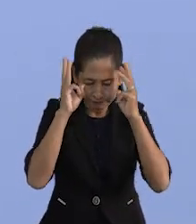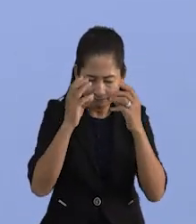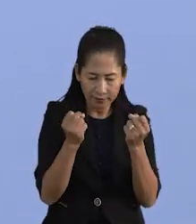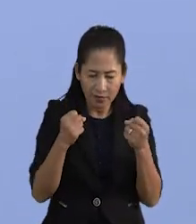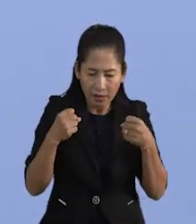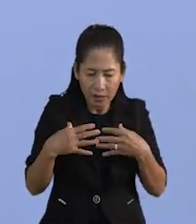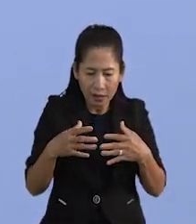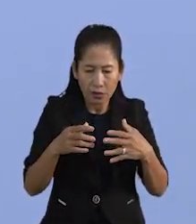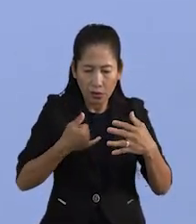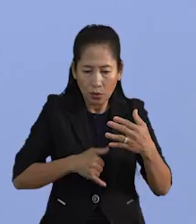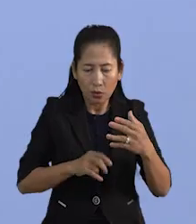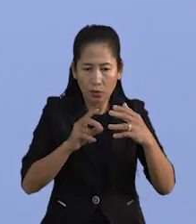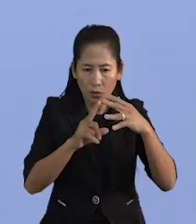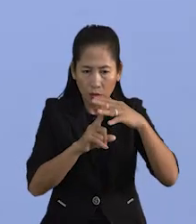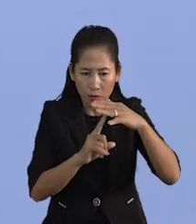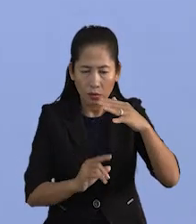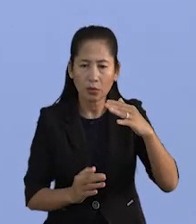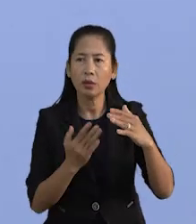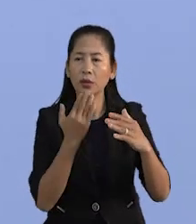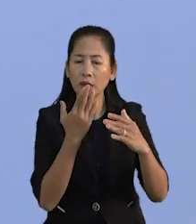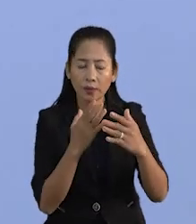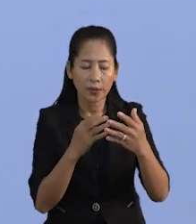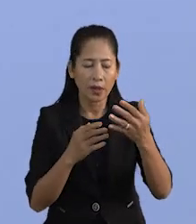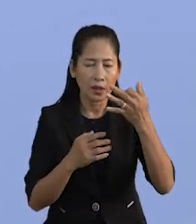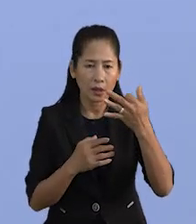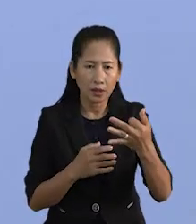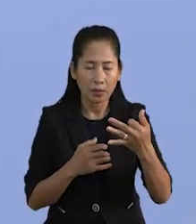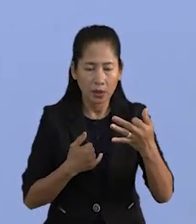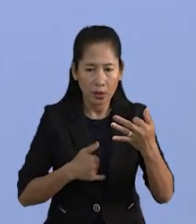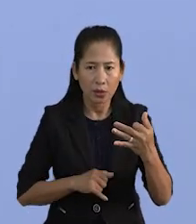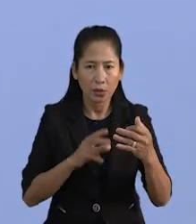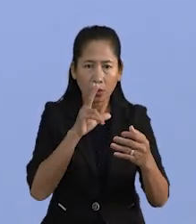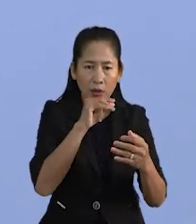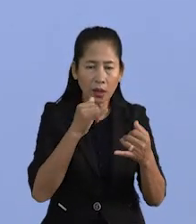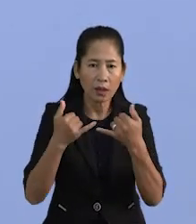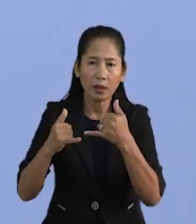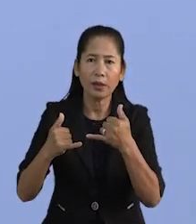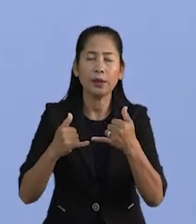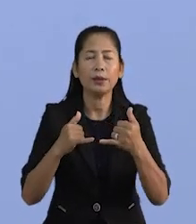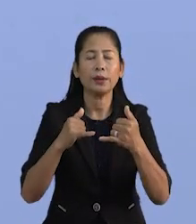ខ្លាចកូនលង់ទឹកបាទលបះទី8កូនទាលេ